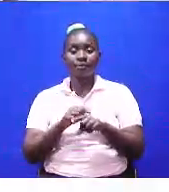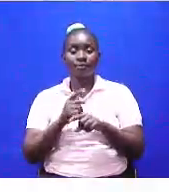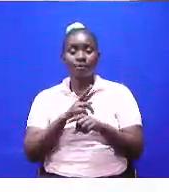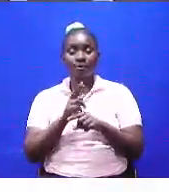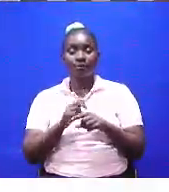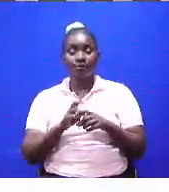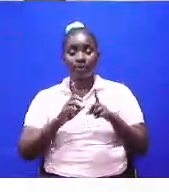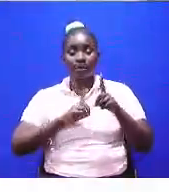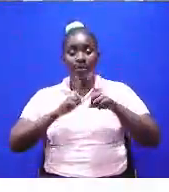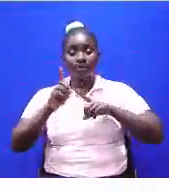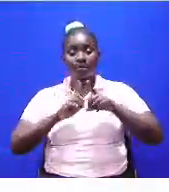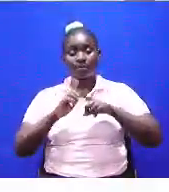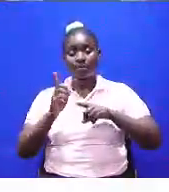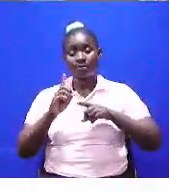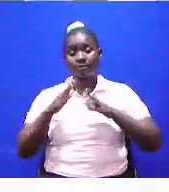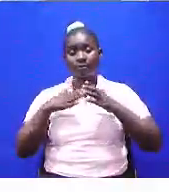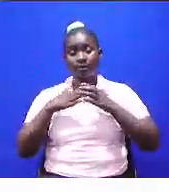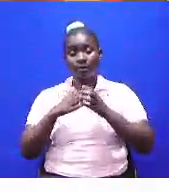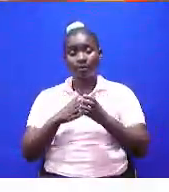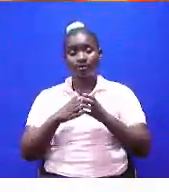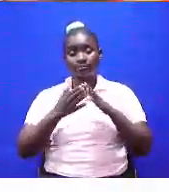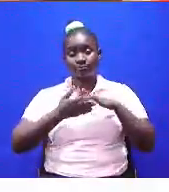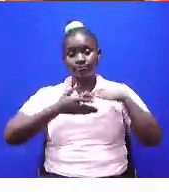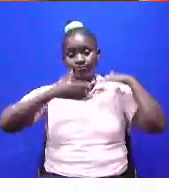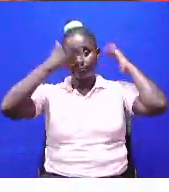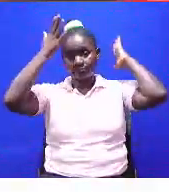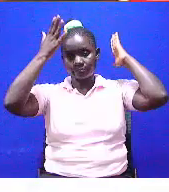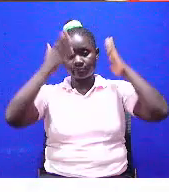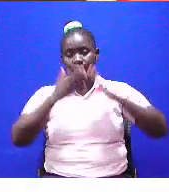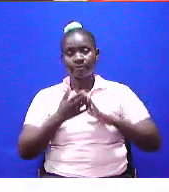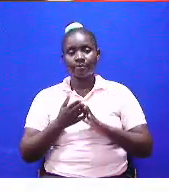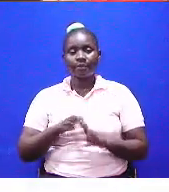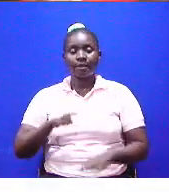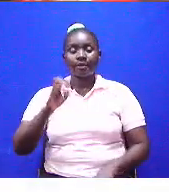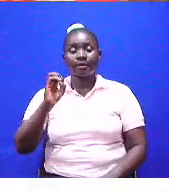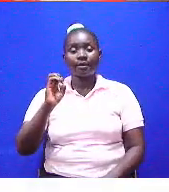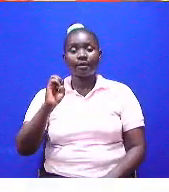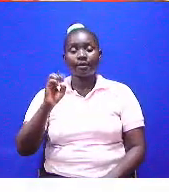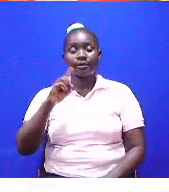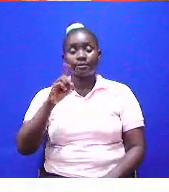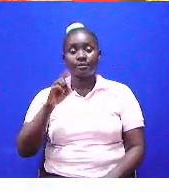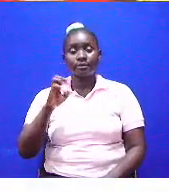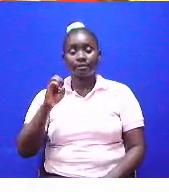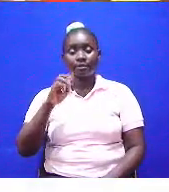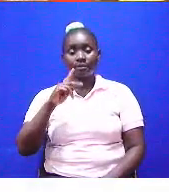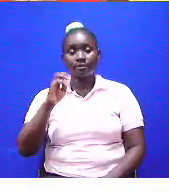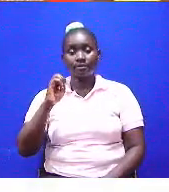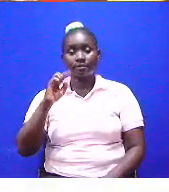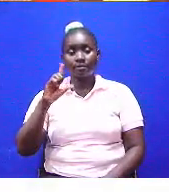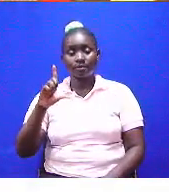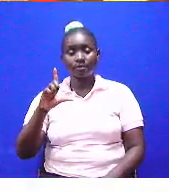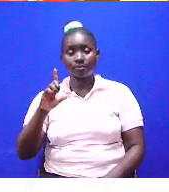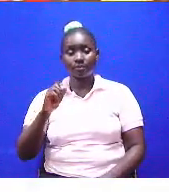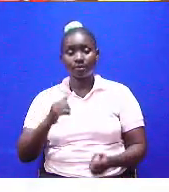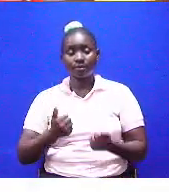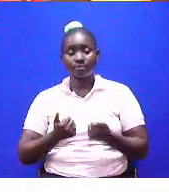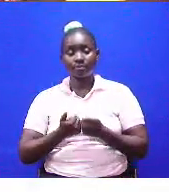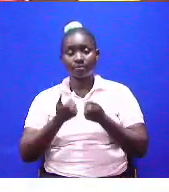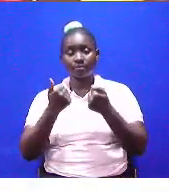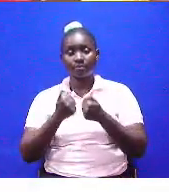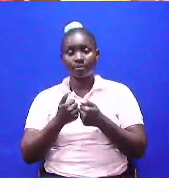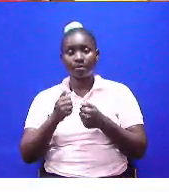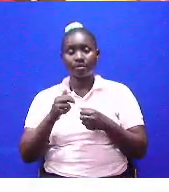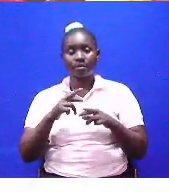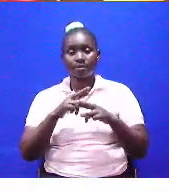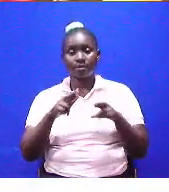ro ya bene bakorwa no mbisho bwesekire ndubi Asogo sabera jibara kubwate karane mbibasakano ya berege kwa ene kiguwa